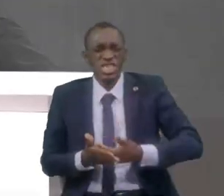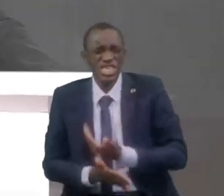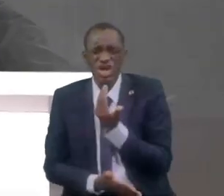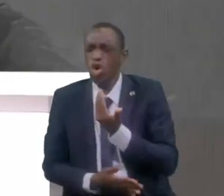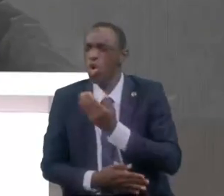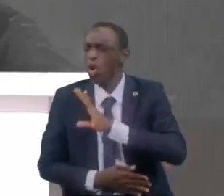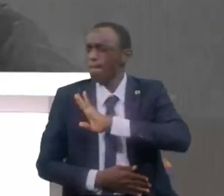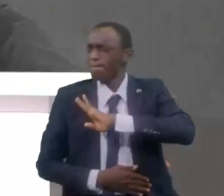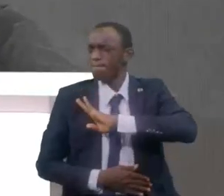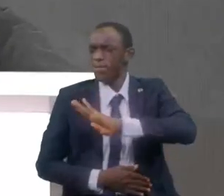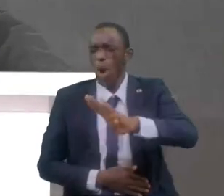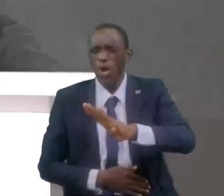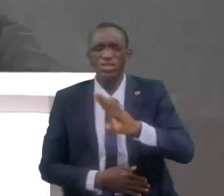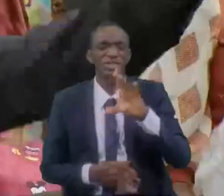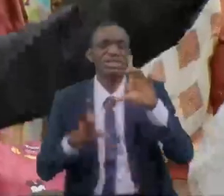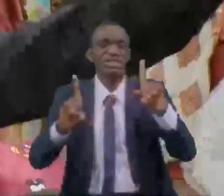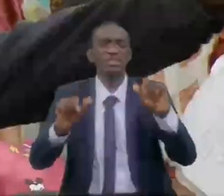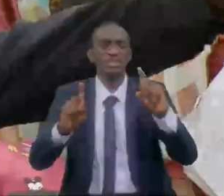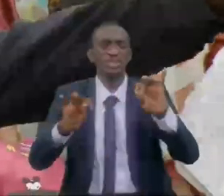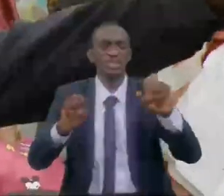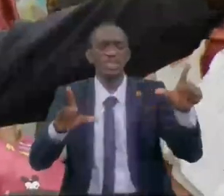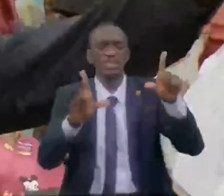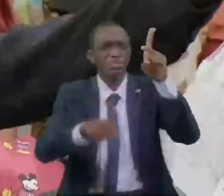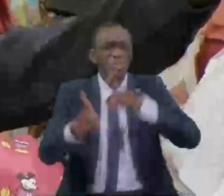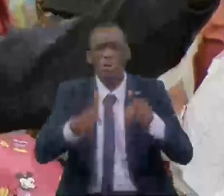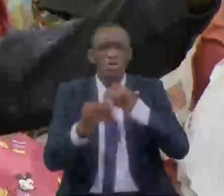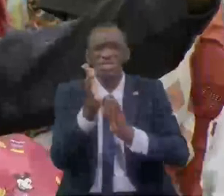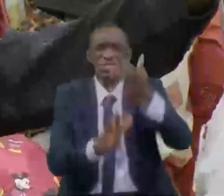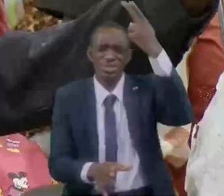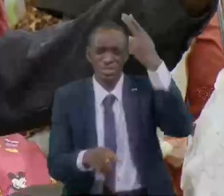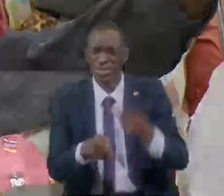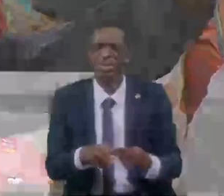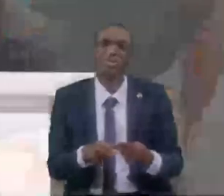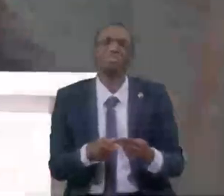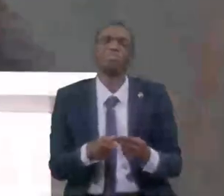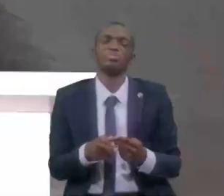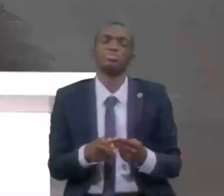des Daniel audacieux au nom de Jésus.